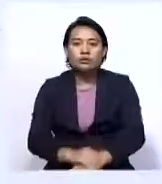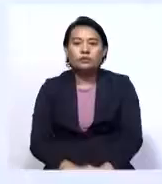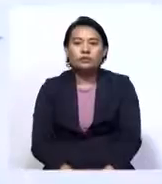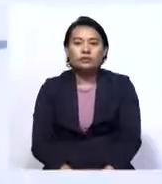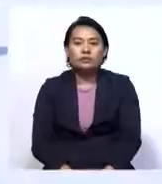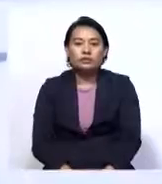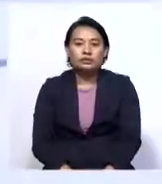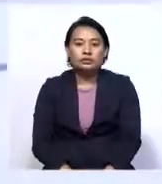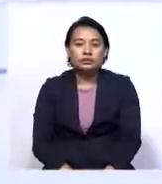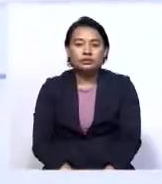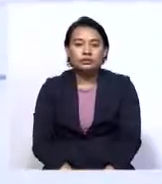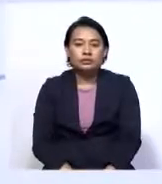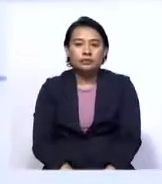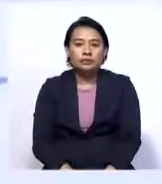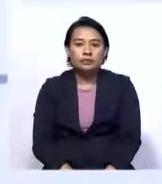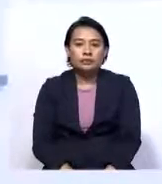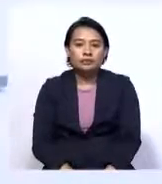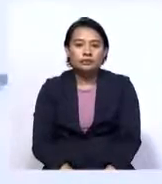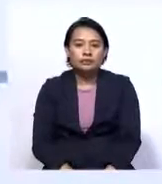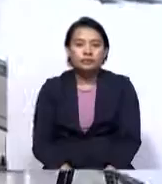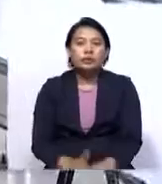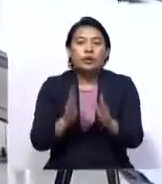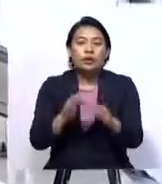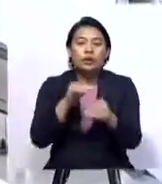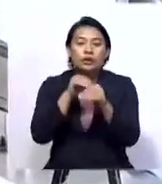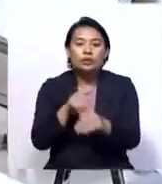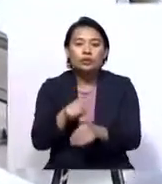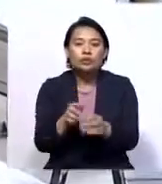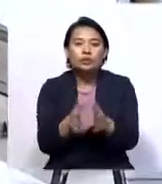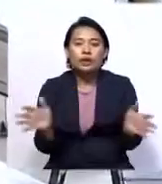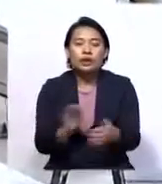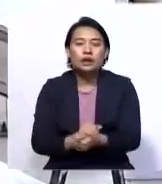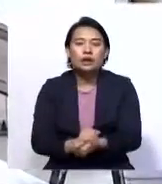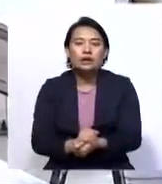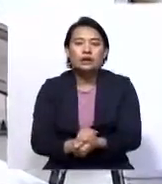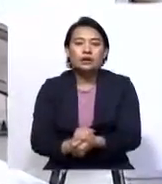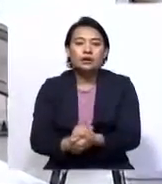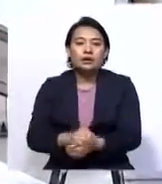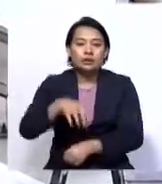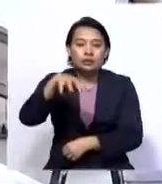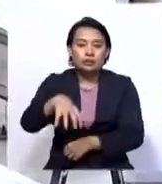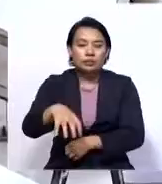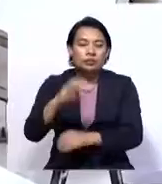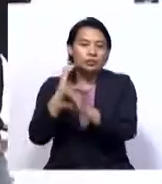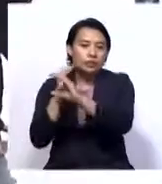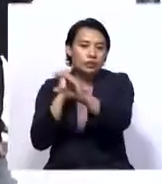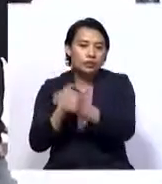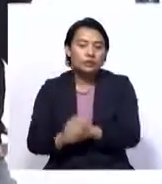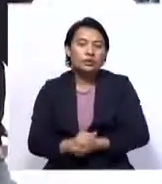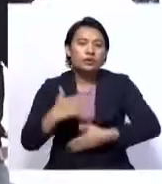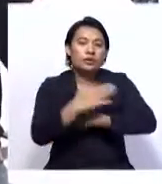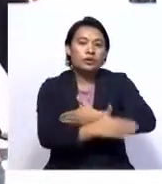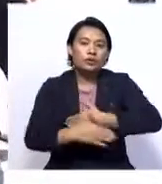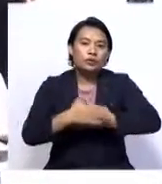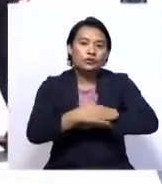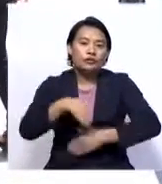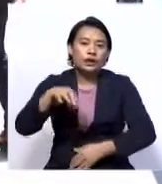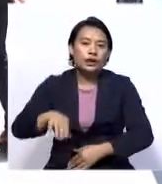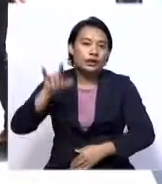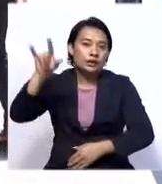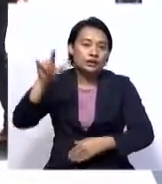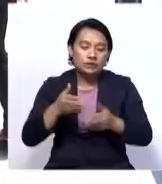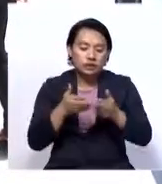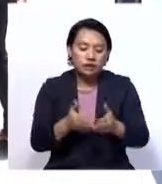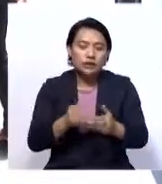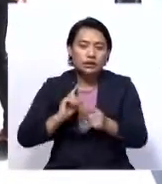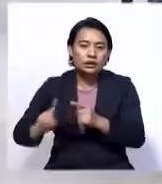ปลอดภัยในแหล่งที่มีผู้โดยสารที่มีอยู่เป็นจำนวนมากอย่างเช่นสถานีขนส่งผู้โดยสารสถานีรถไฟท่าอากาศยานหรือว่าท่าเรือนะคะ